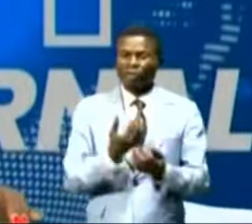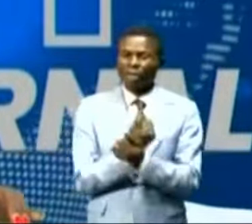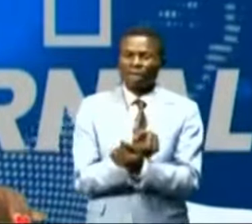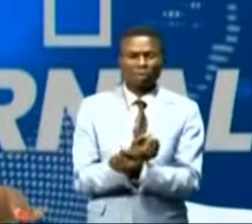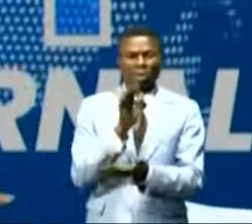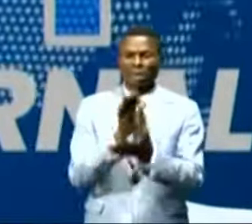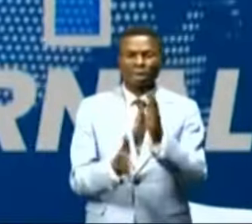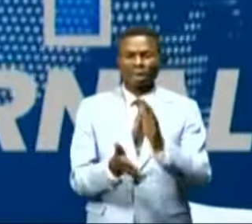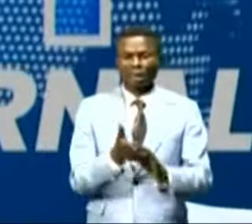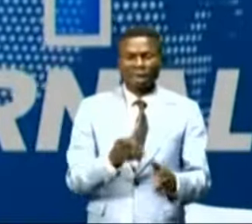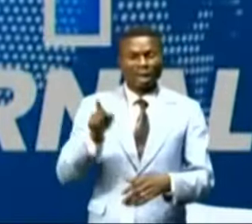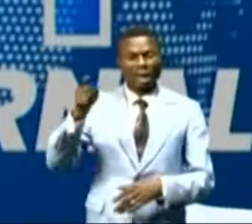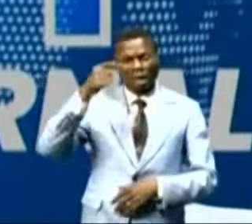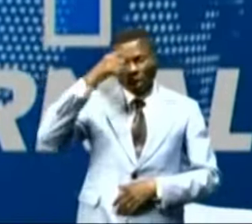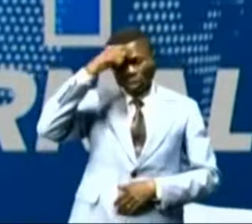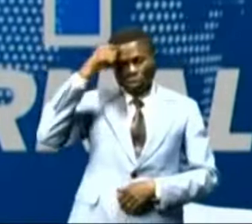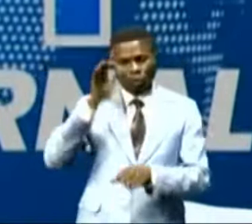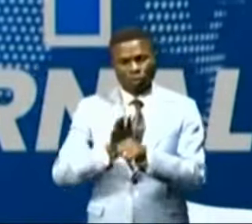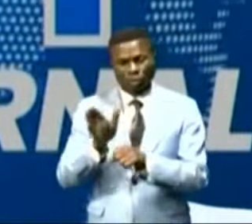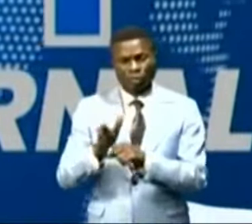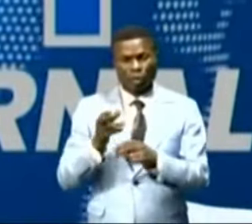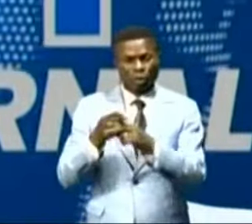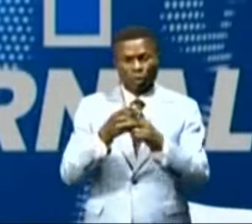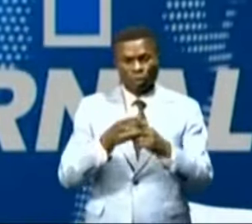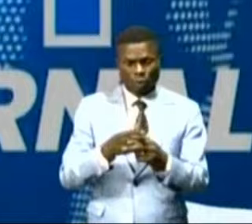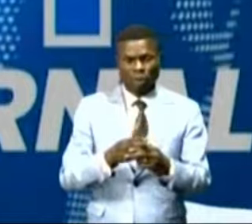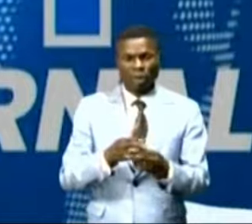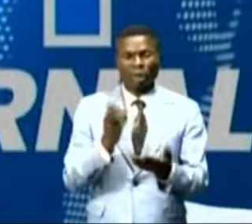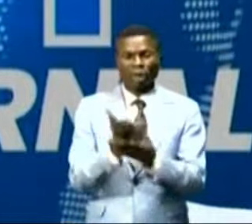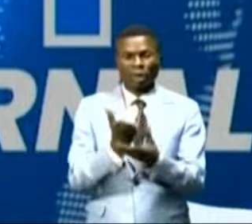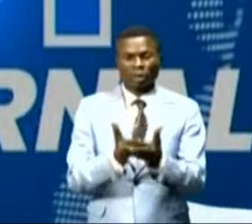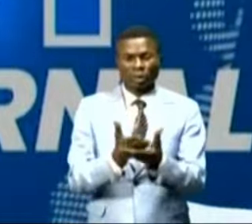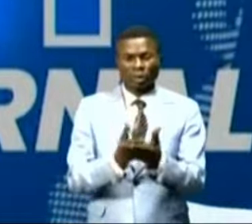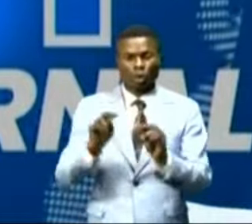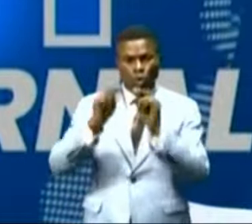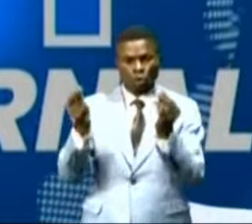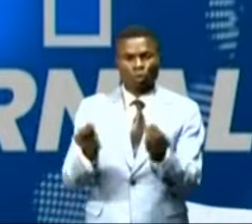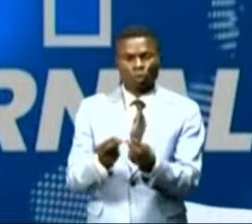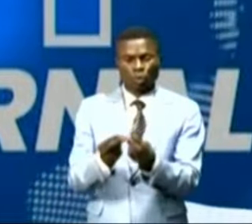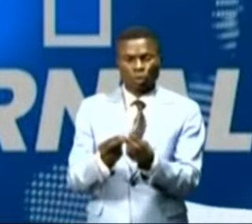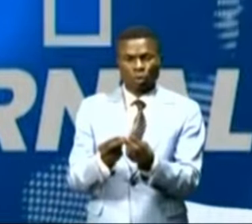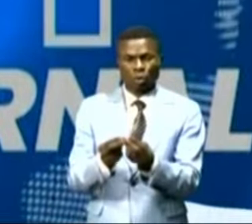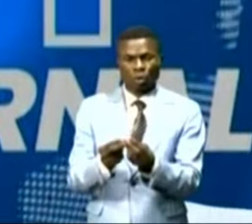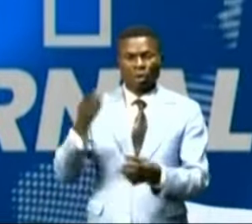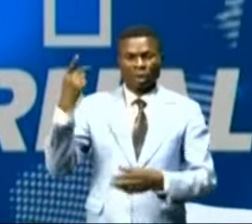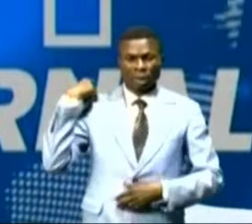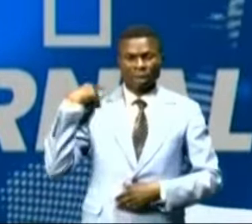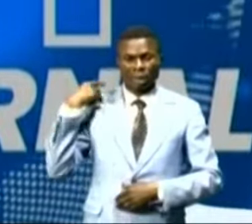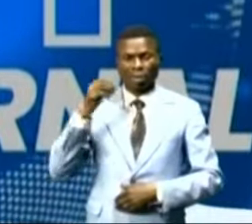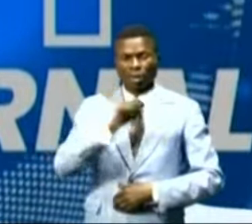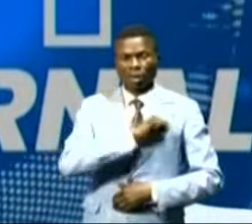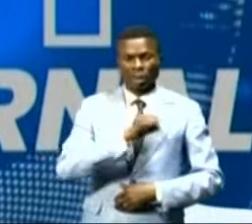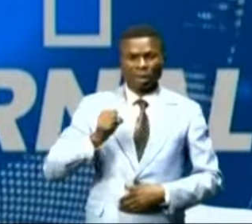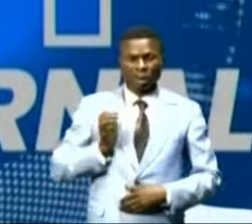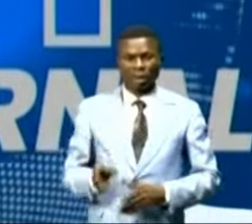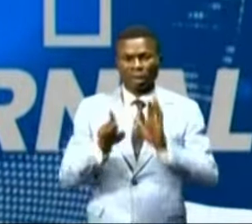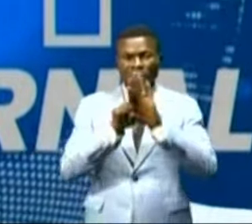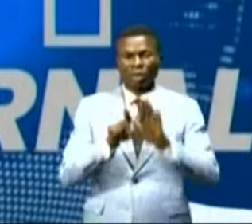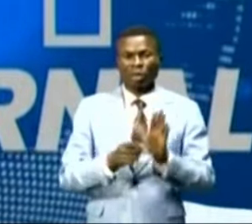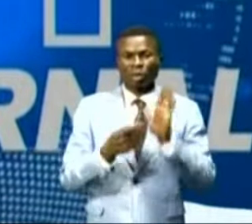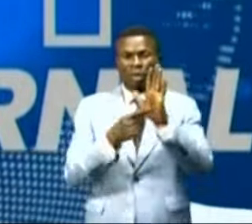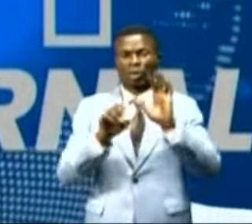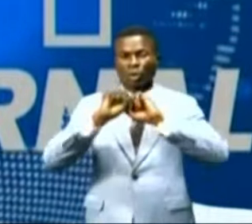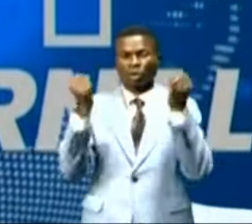ministres. Et dans les cadres du suivi de ce dossier, une délégation des députés, sénateurs et représentant de la